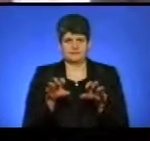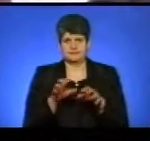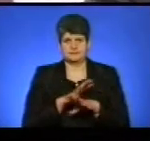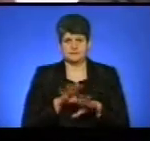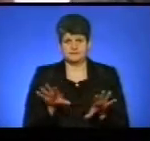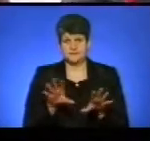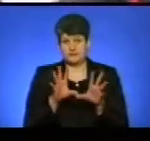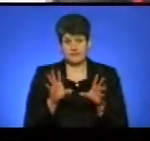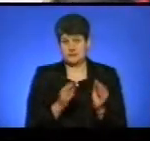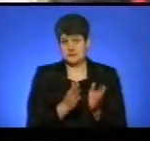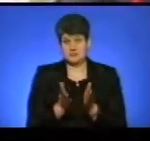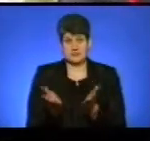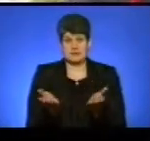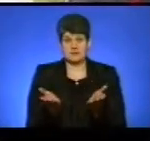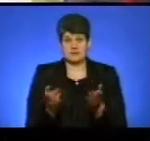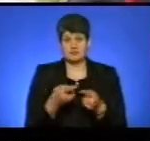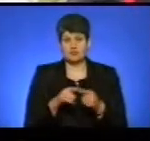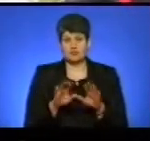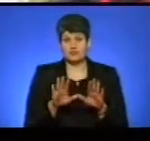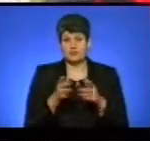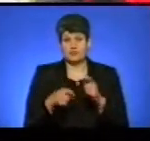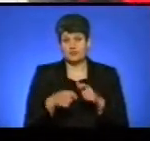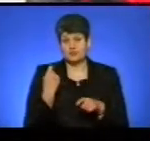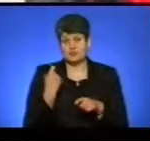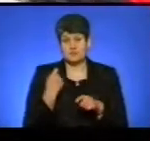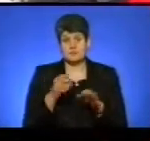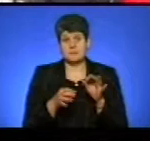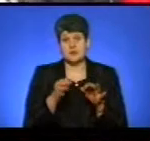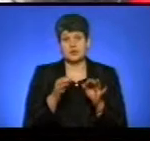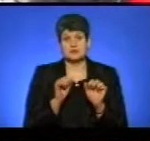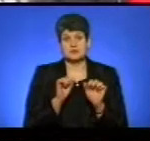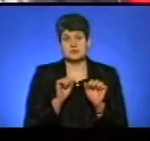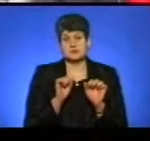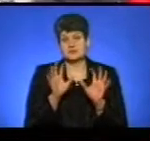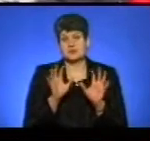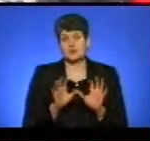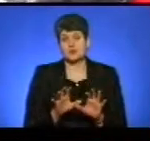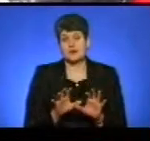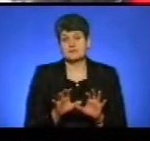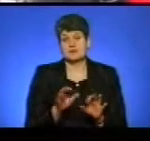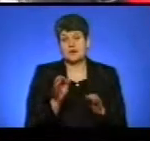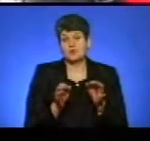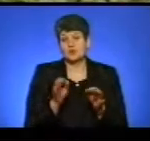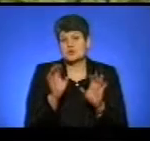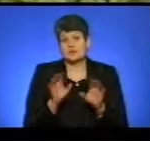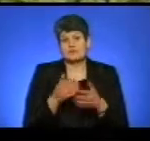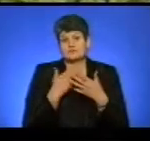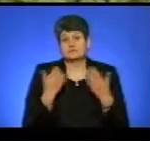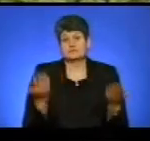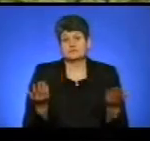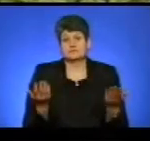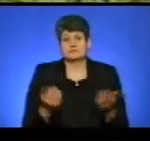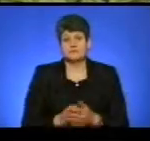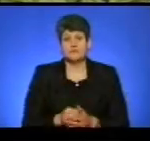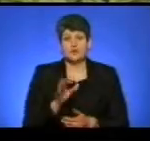Фактично все. В даному випадку порушень природоохоронного законодавства я тут не вбачаю.